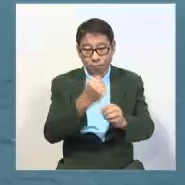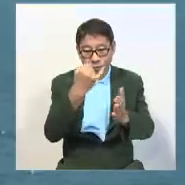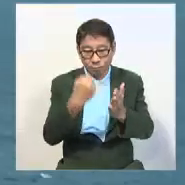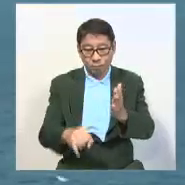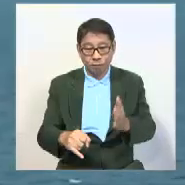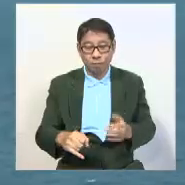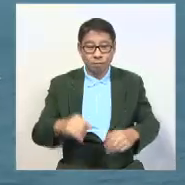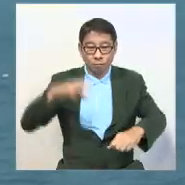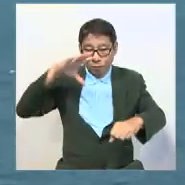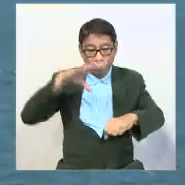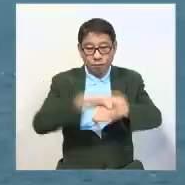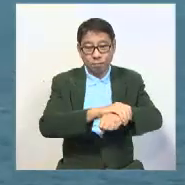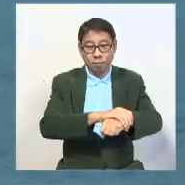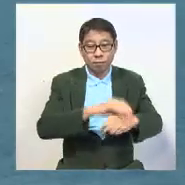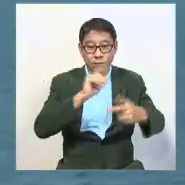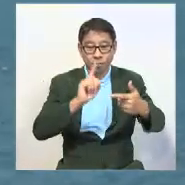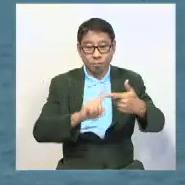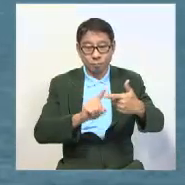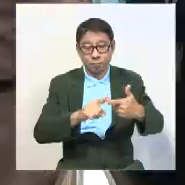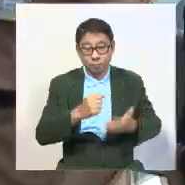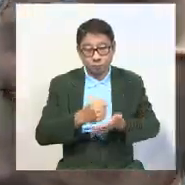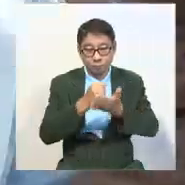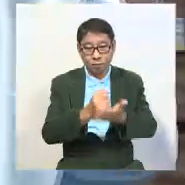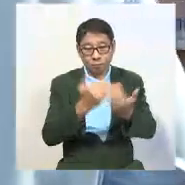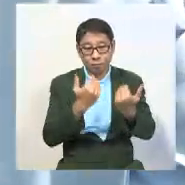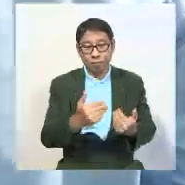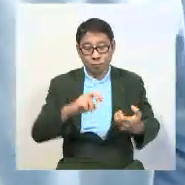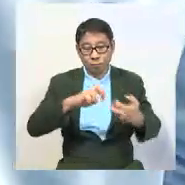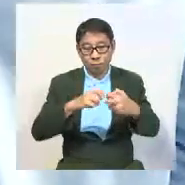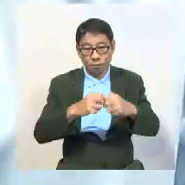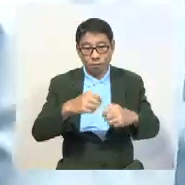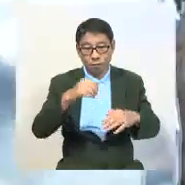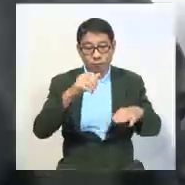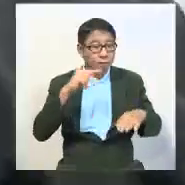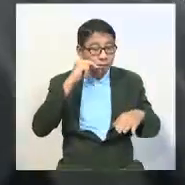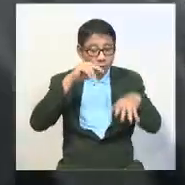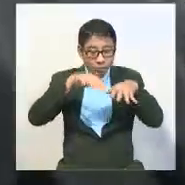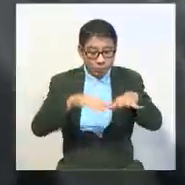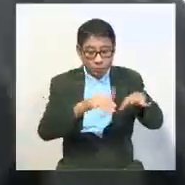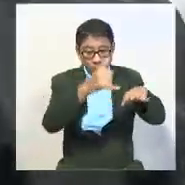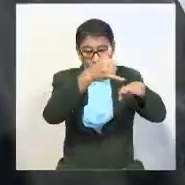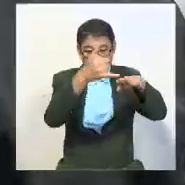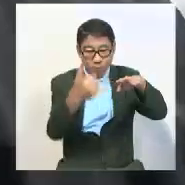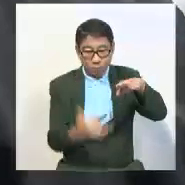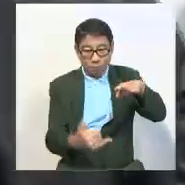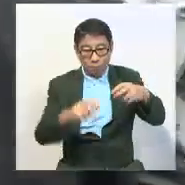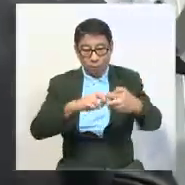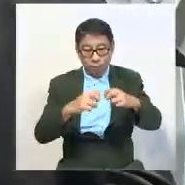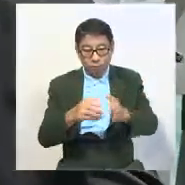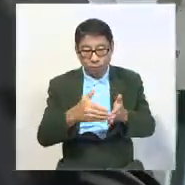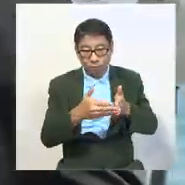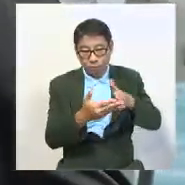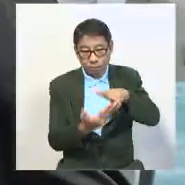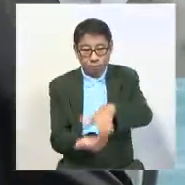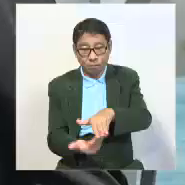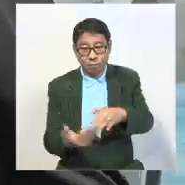ยทันทีค่ะส่วนการสาธิตช่วยเหลือผู้ประสบภัยในทะเลได้จำลองสถานการณ์โดยเมื่อเกิดเหตุก็จะมี